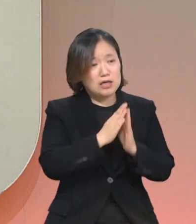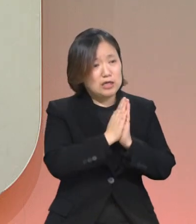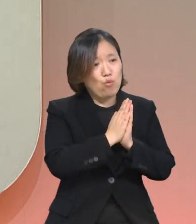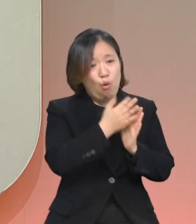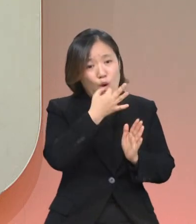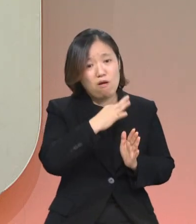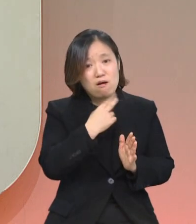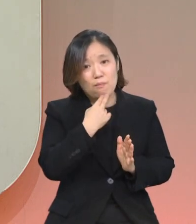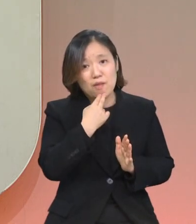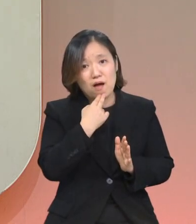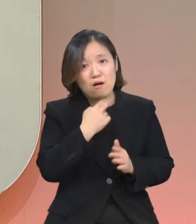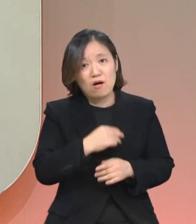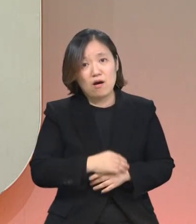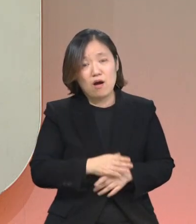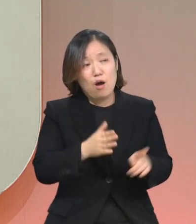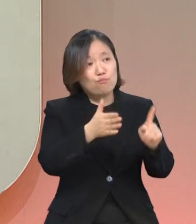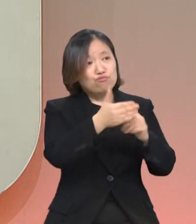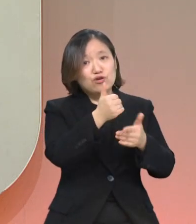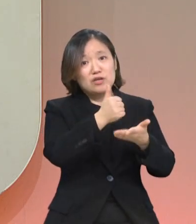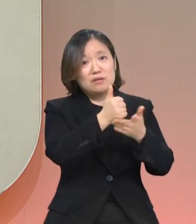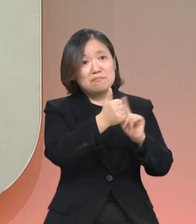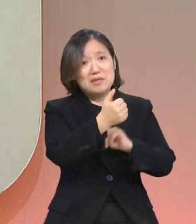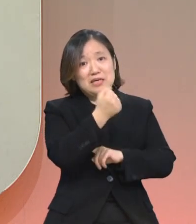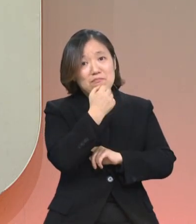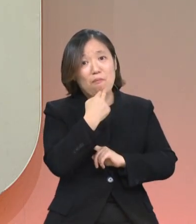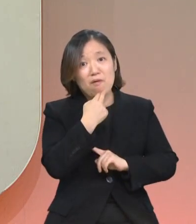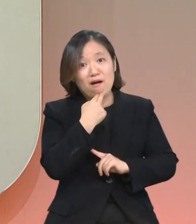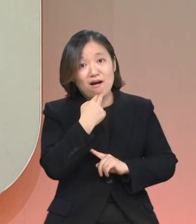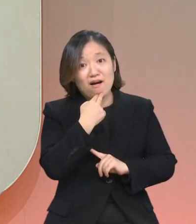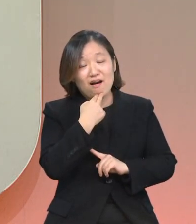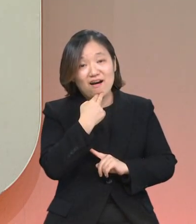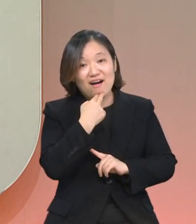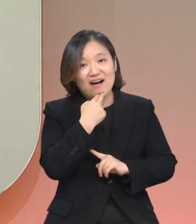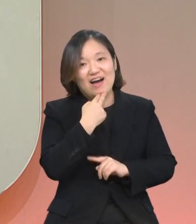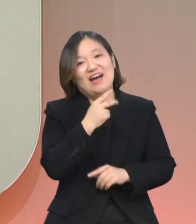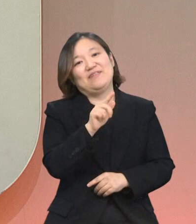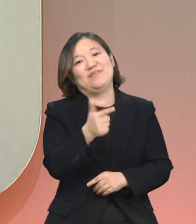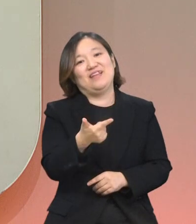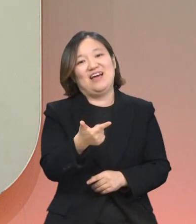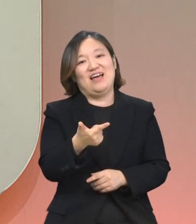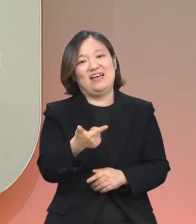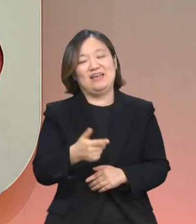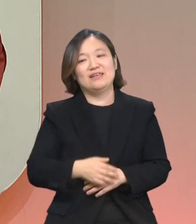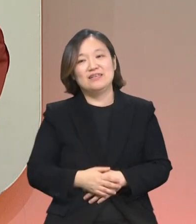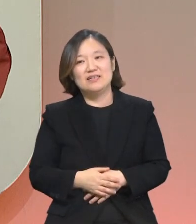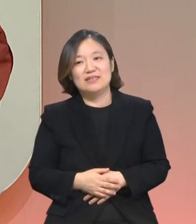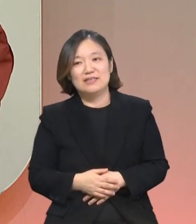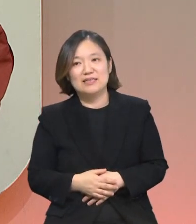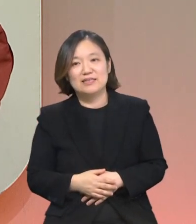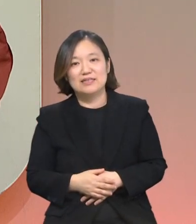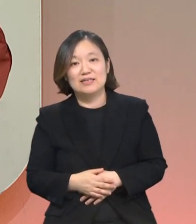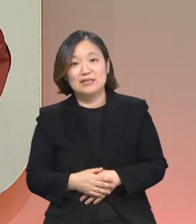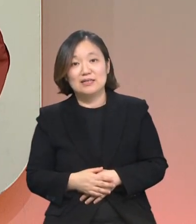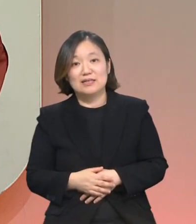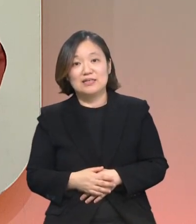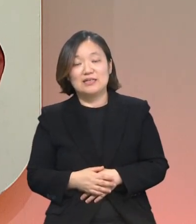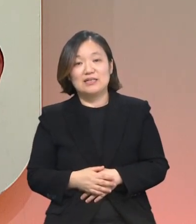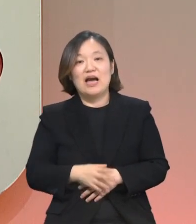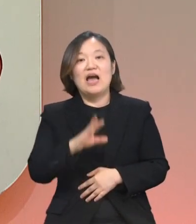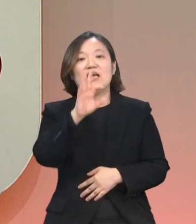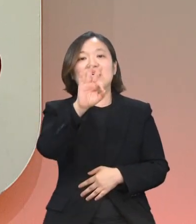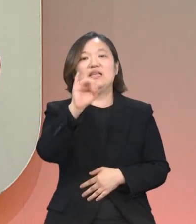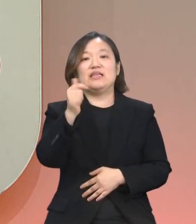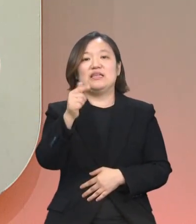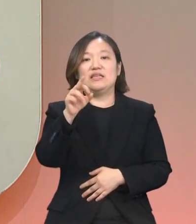효과가 없는 건가요 부처님이 영험이 없는 건가요 아니라고 했죠 이것도 다 무슨 법이다